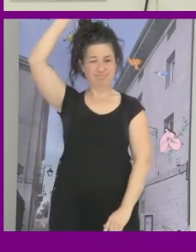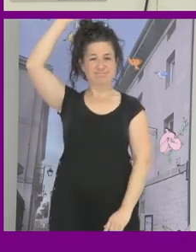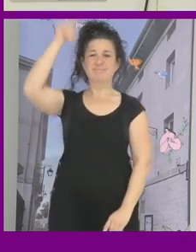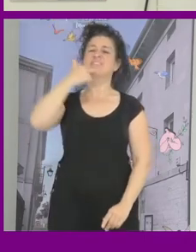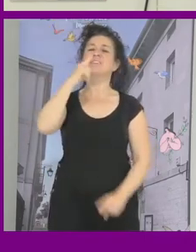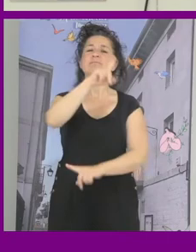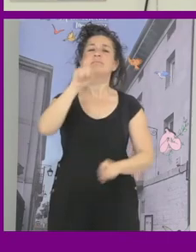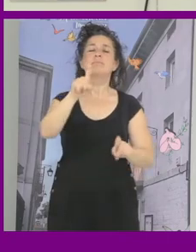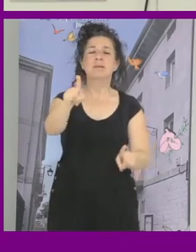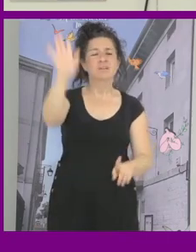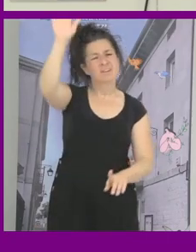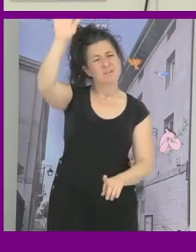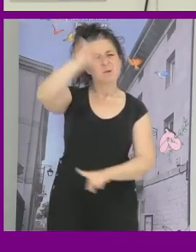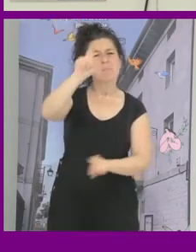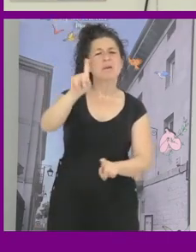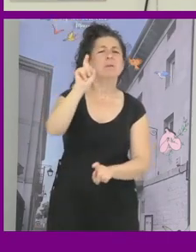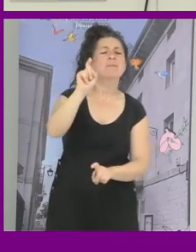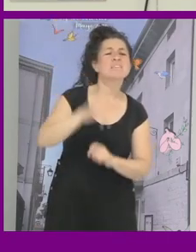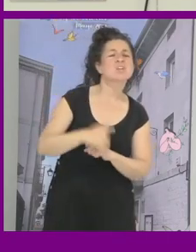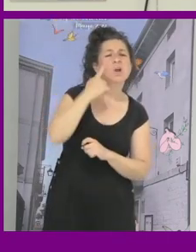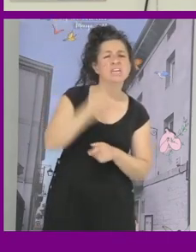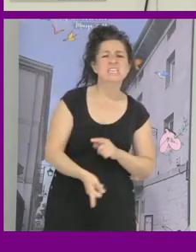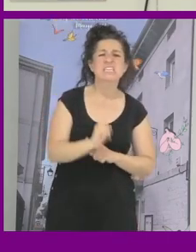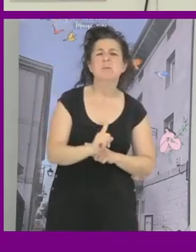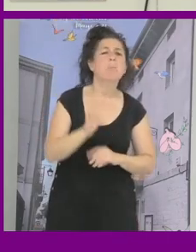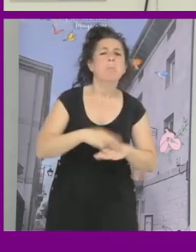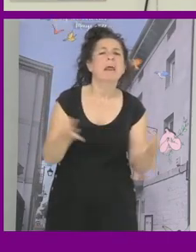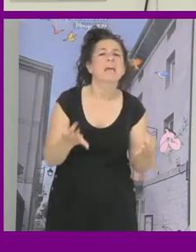galdetu zuela. Maizu, galdera bat, sakila zertarako?